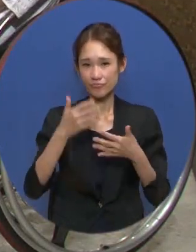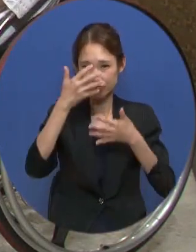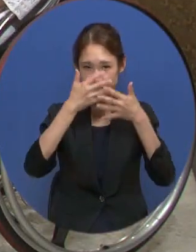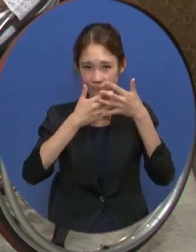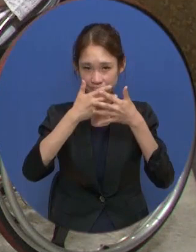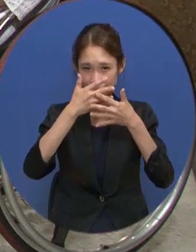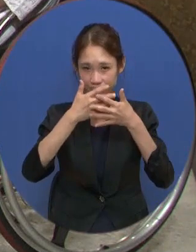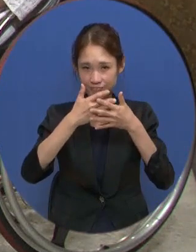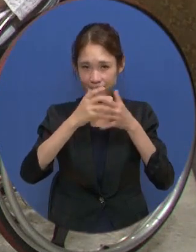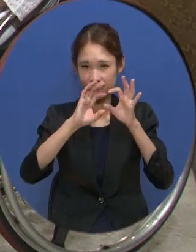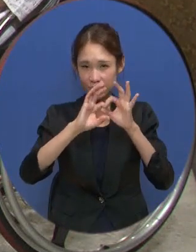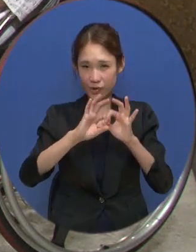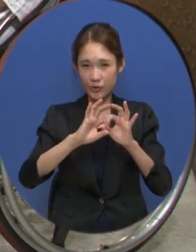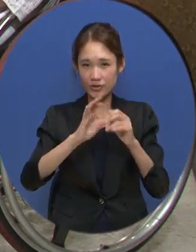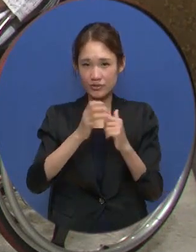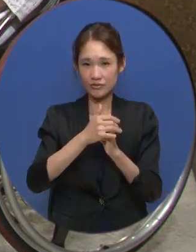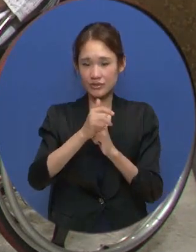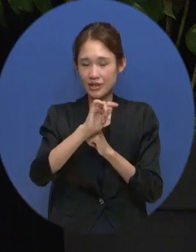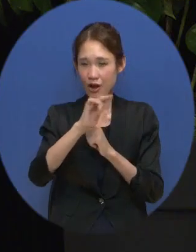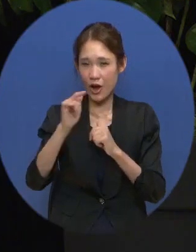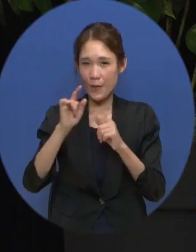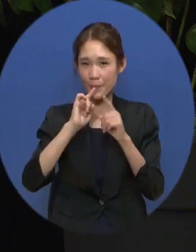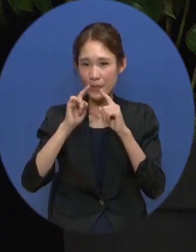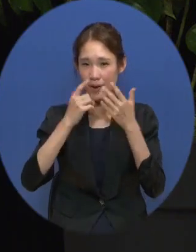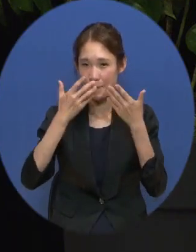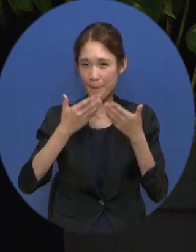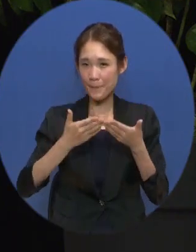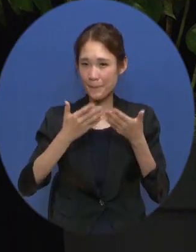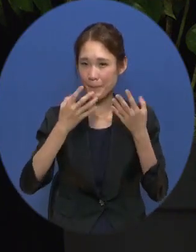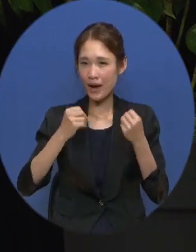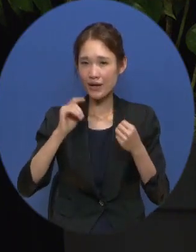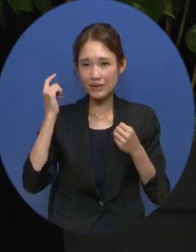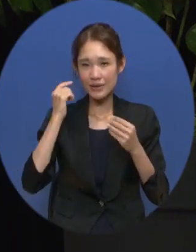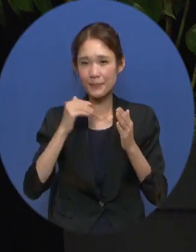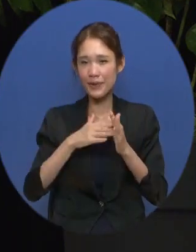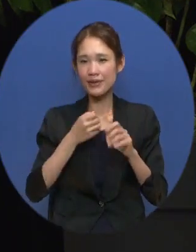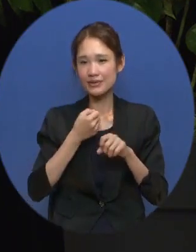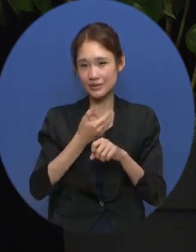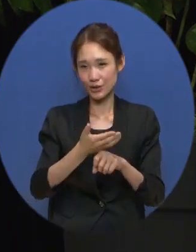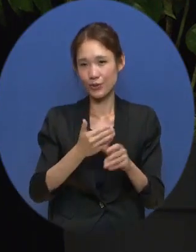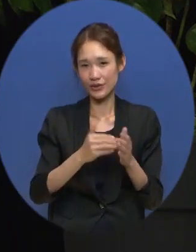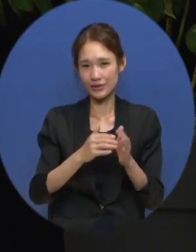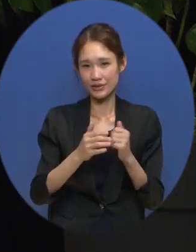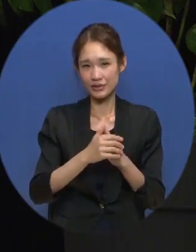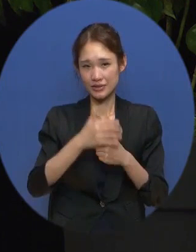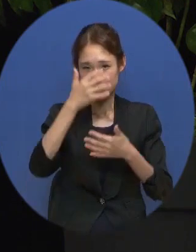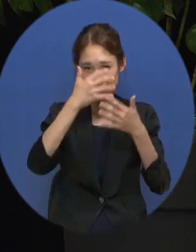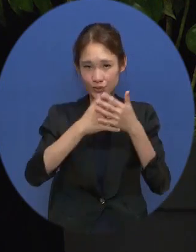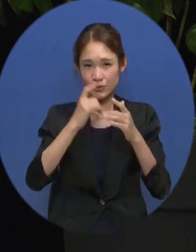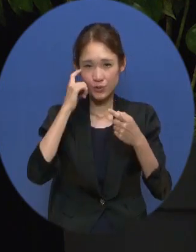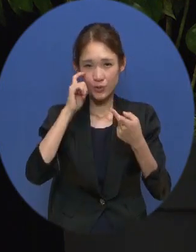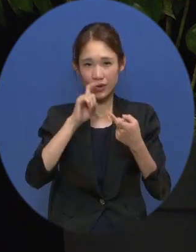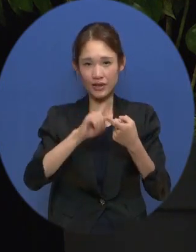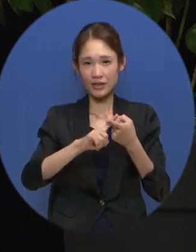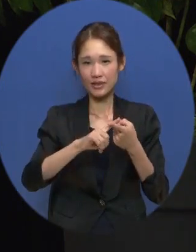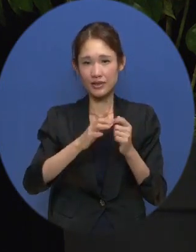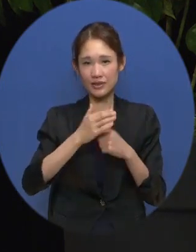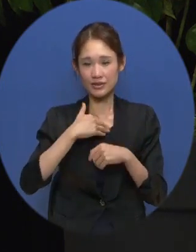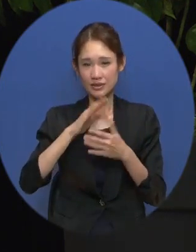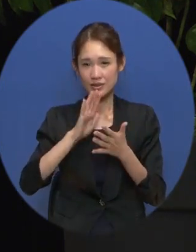오늘 모니터링에 대해서 이것저것 많이 말씀을 드렸는데요. 그 모니터링에 관심이